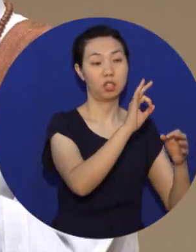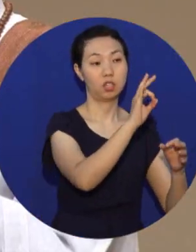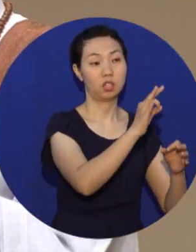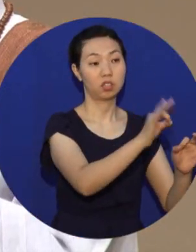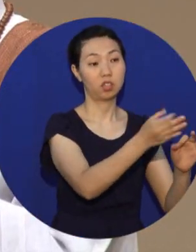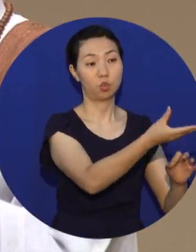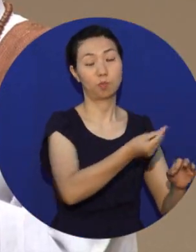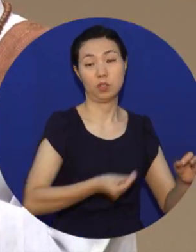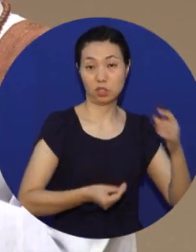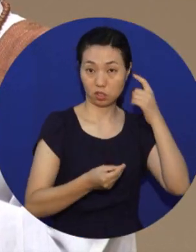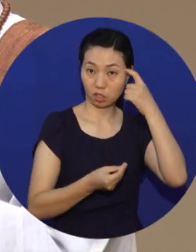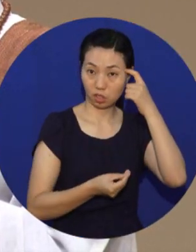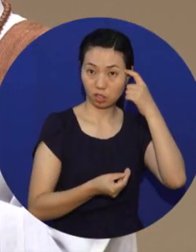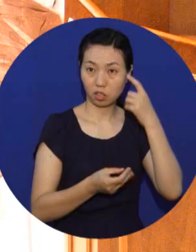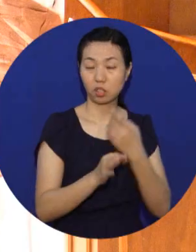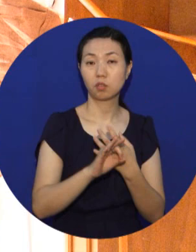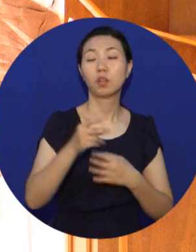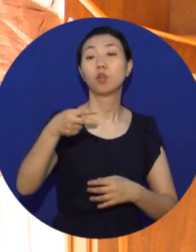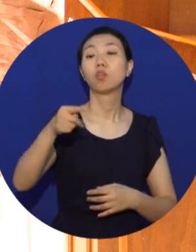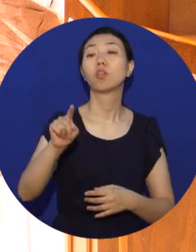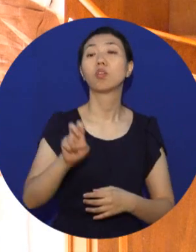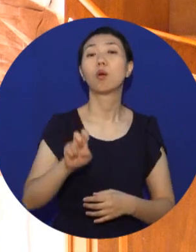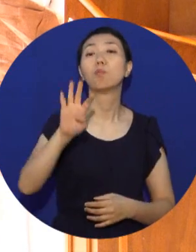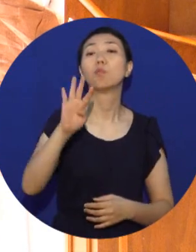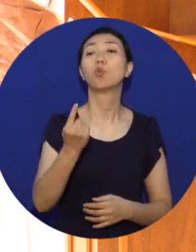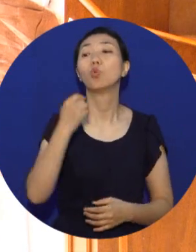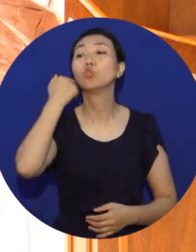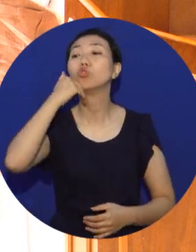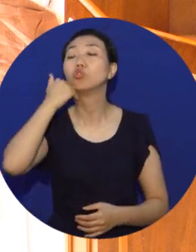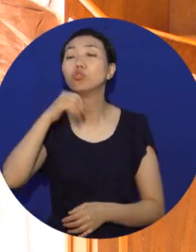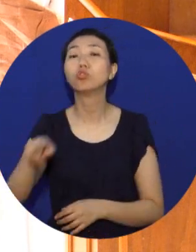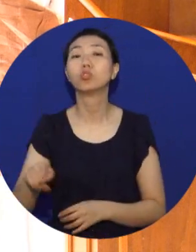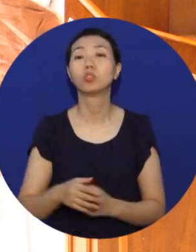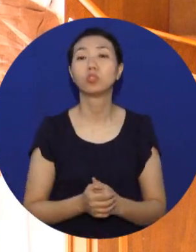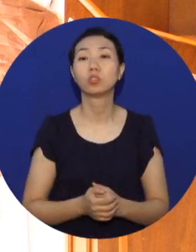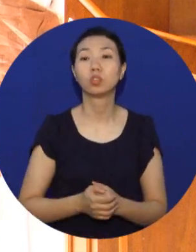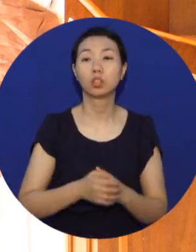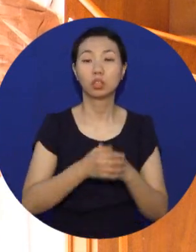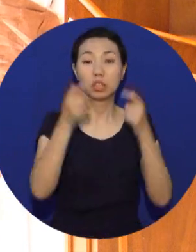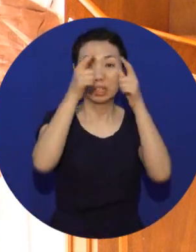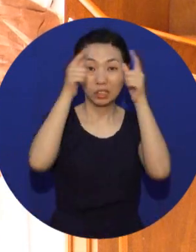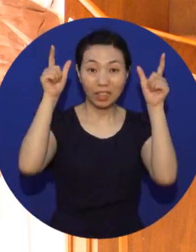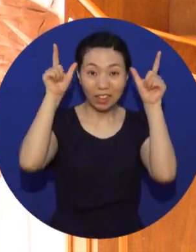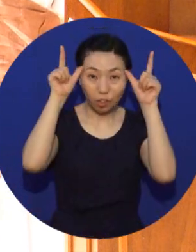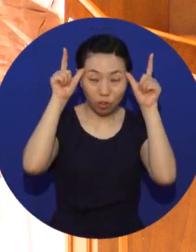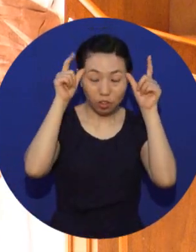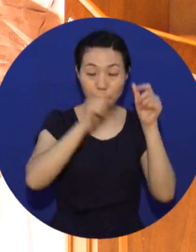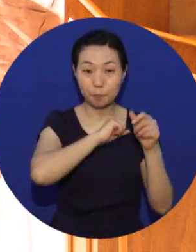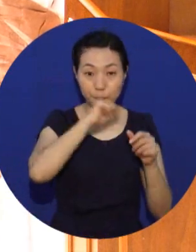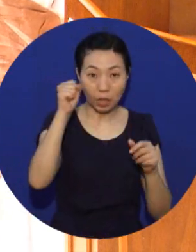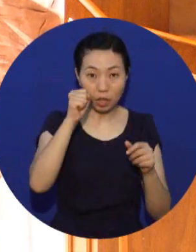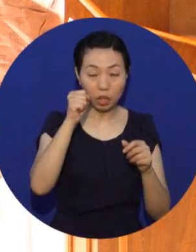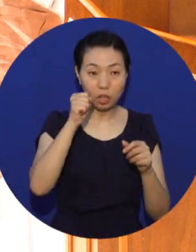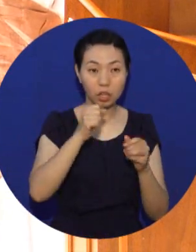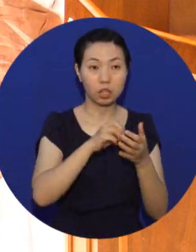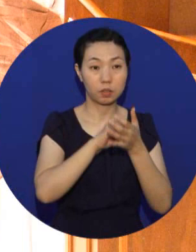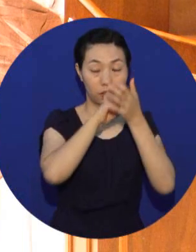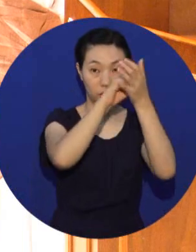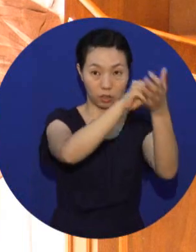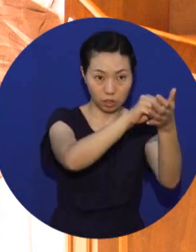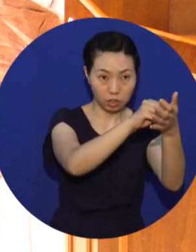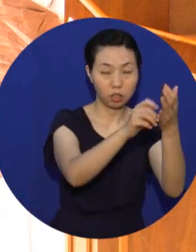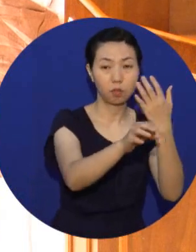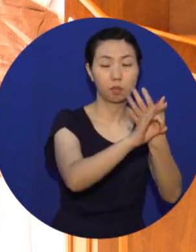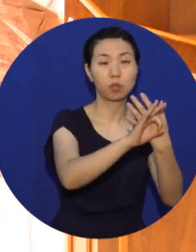대출에 담보를 엄마 아빠 보고 하라는 거 아니야? 그러니까 대학원을 제가 이제 잘 시험을 봐서 입학을 하면은 쉽게